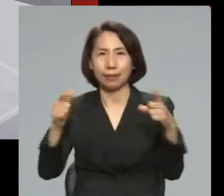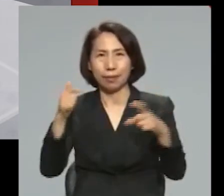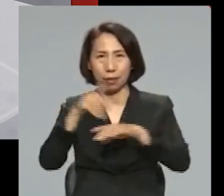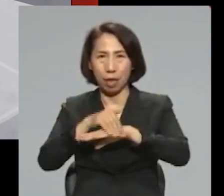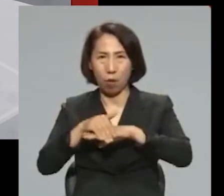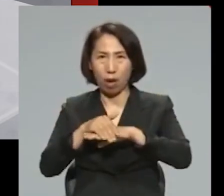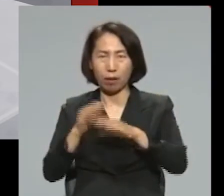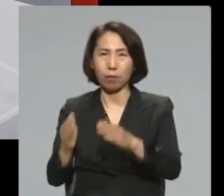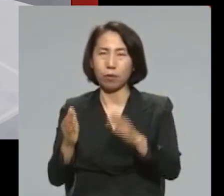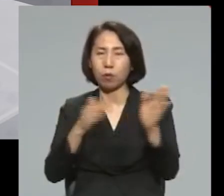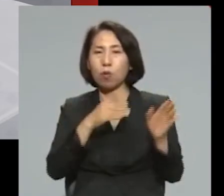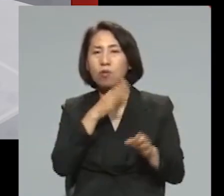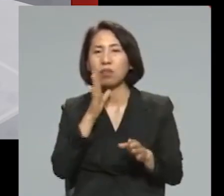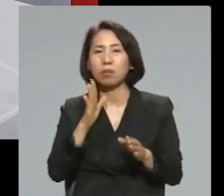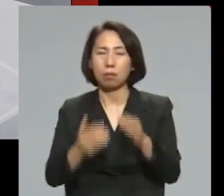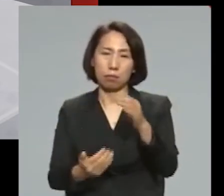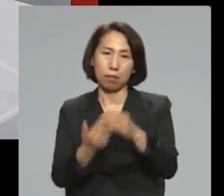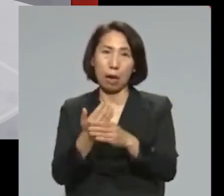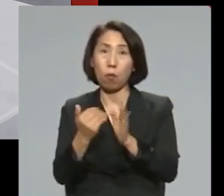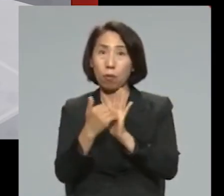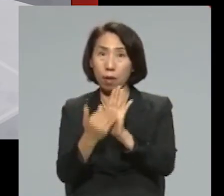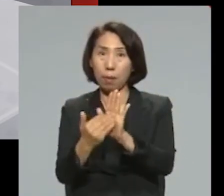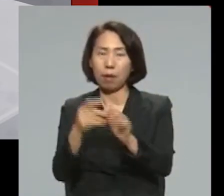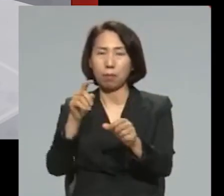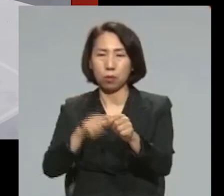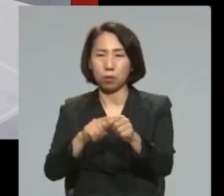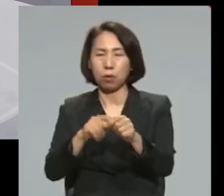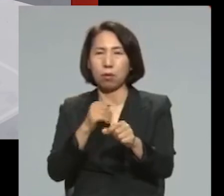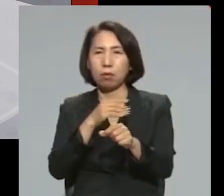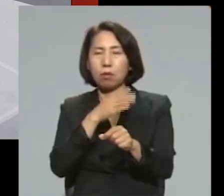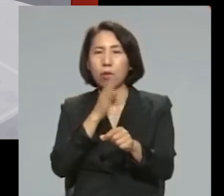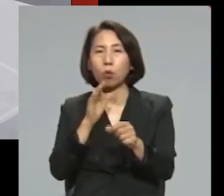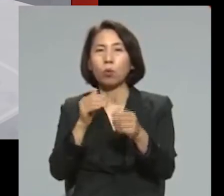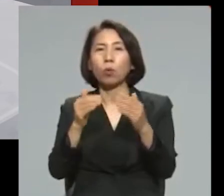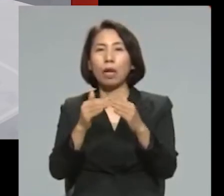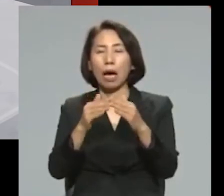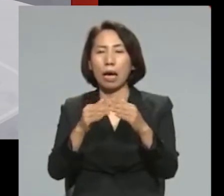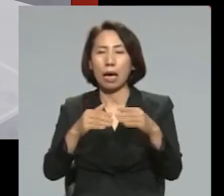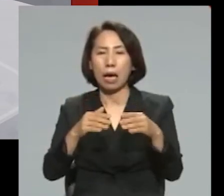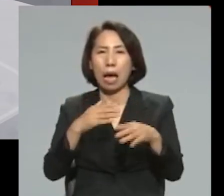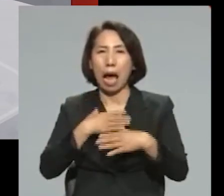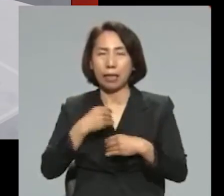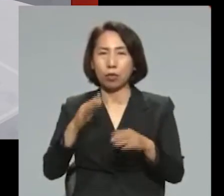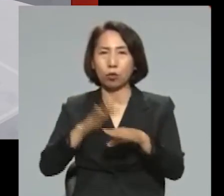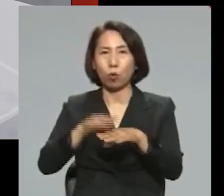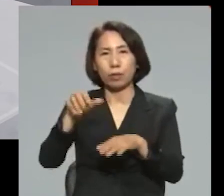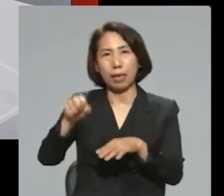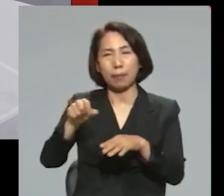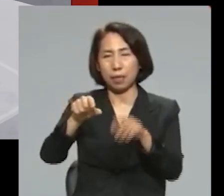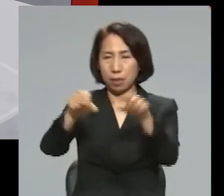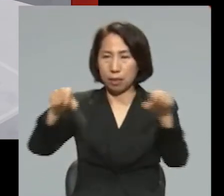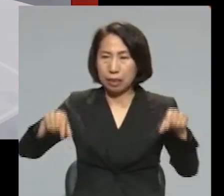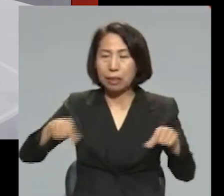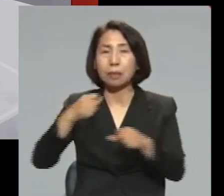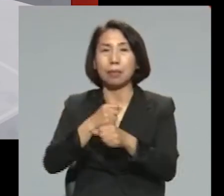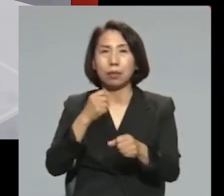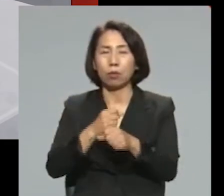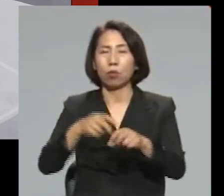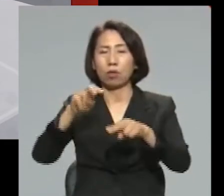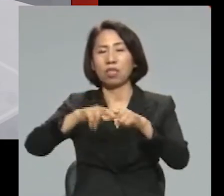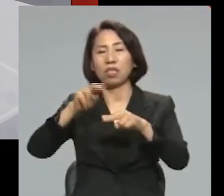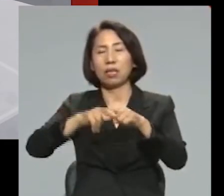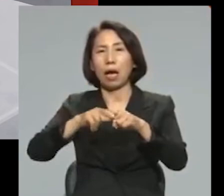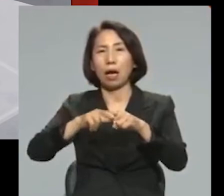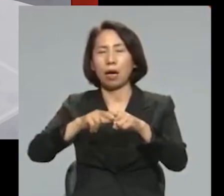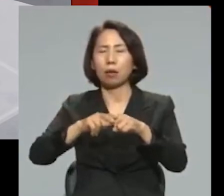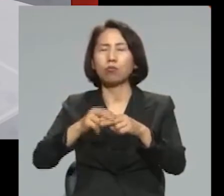어르신들의 안전사고 예방을 위해서 경로당의 안전손잡이 설치와 경로당 입식 의자 보급 사업을 확대해 나갈